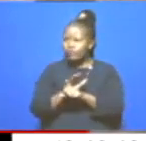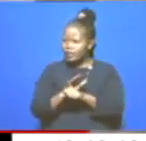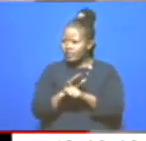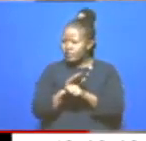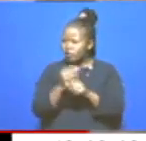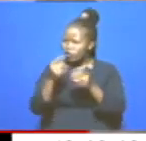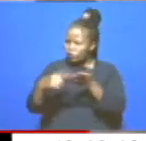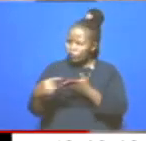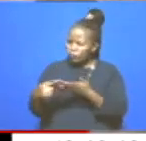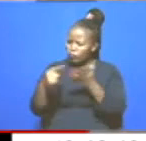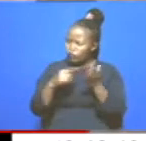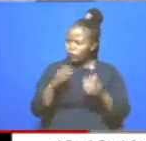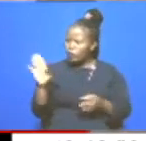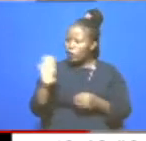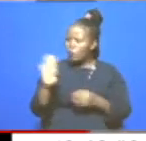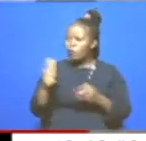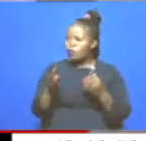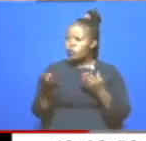uchumi samawati ili